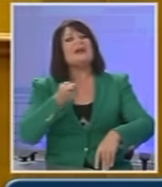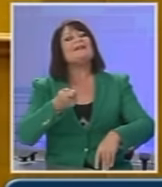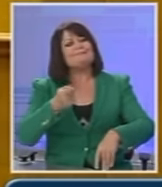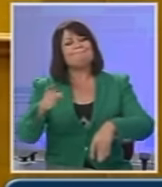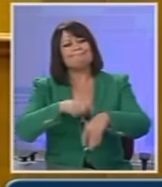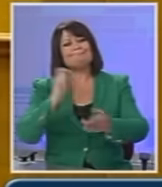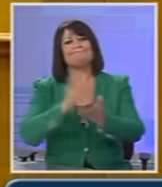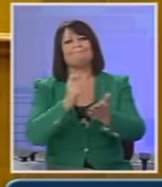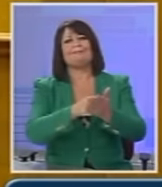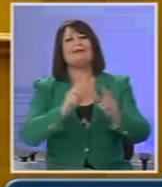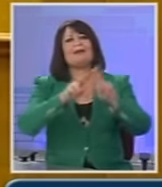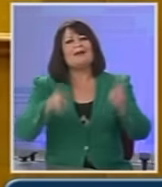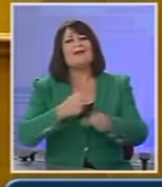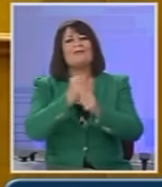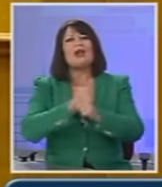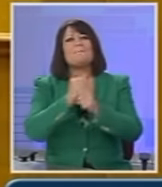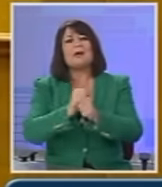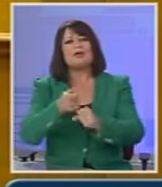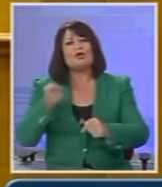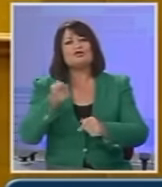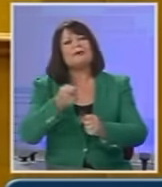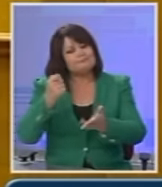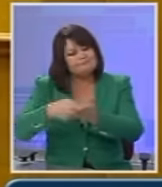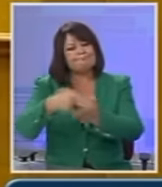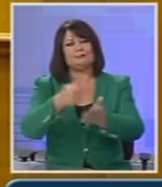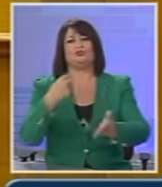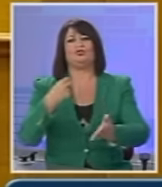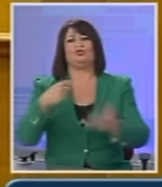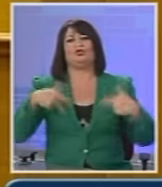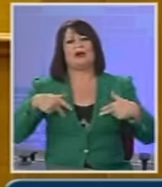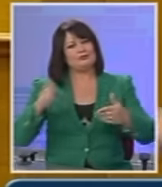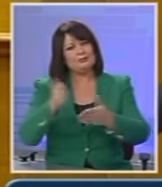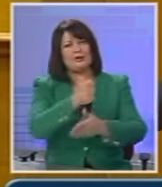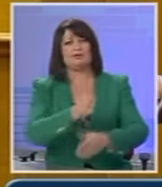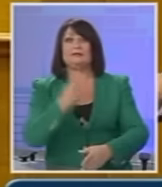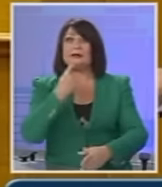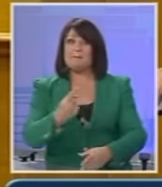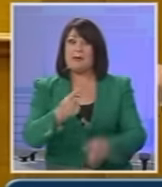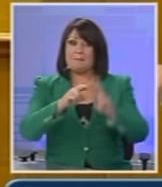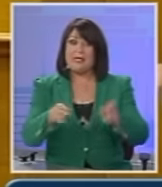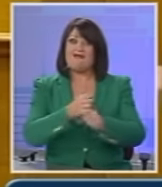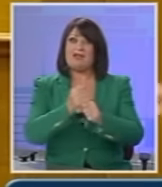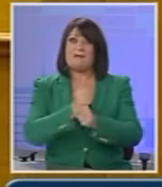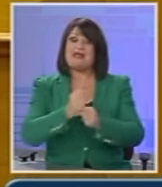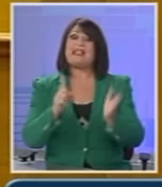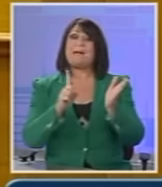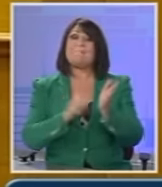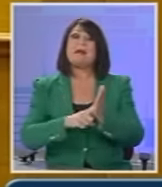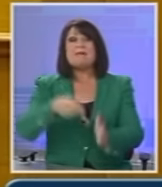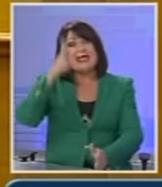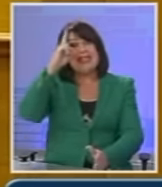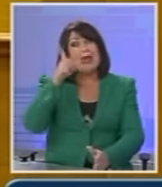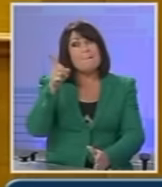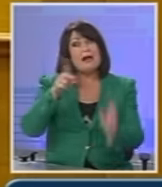οφειλές προς τους φαρμακοποιούς. Και με την ευκαιρία να επαναφέρω τη θέση μας ότι για τα φαρμακεία πρέπει να εφαρμοστεί το γερμανικό